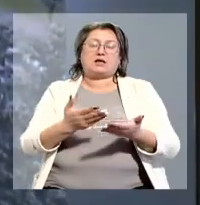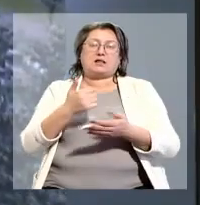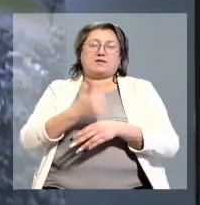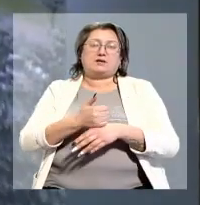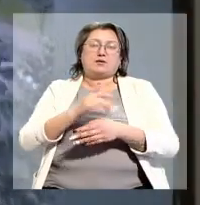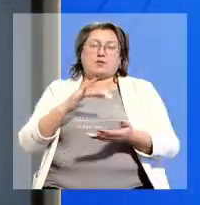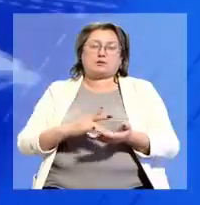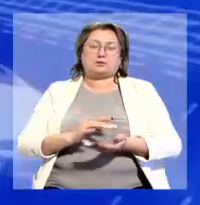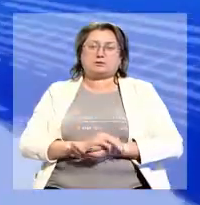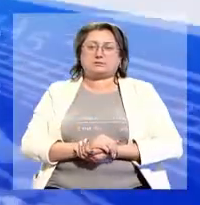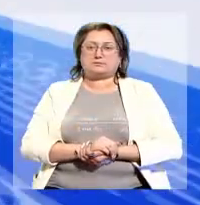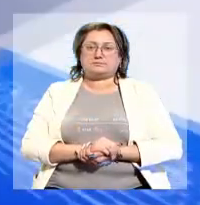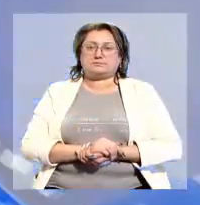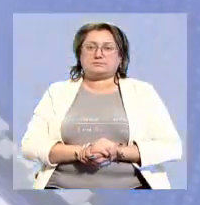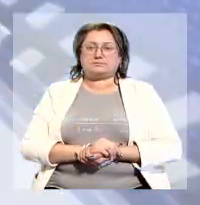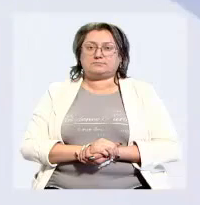ұсынды.